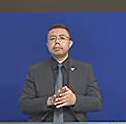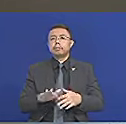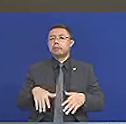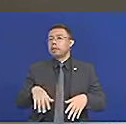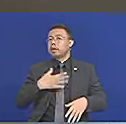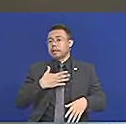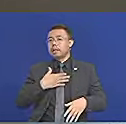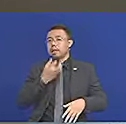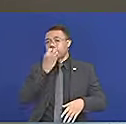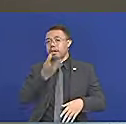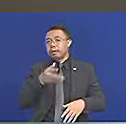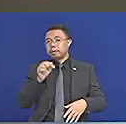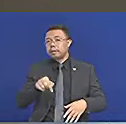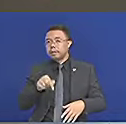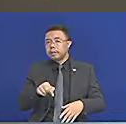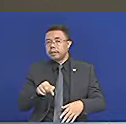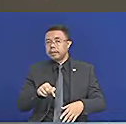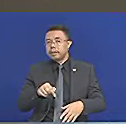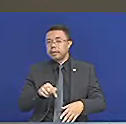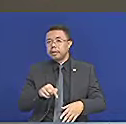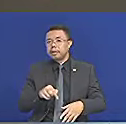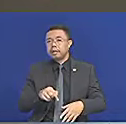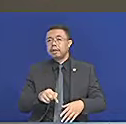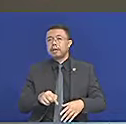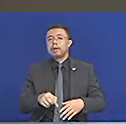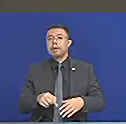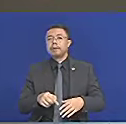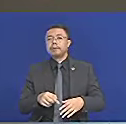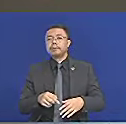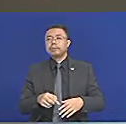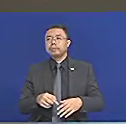Tentu saya mengatakan hal ini selain